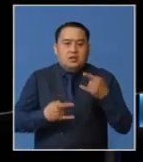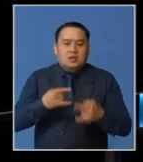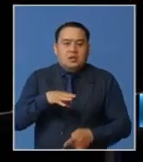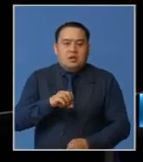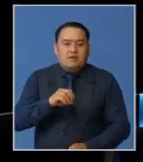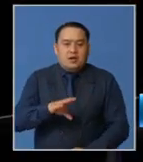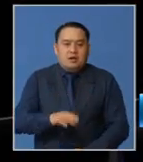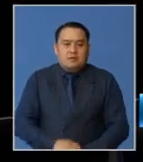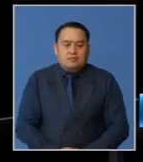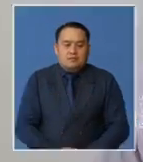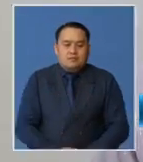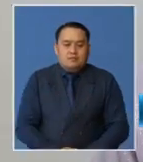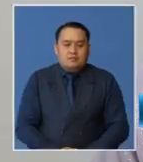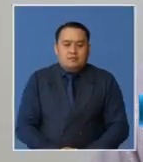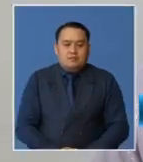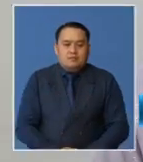ЖТСУ.